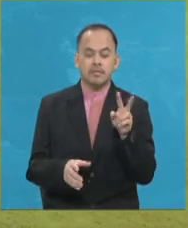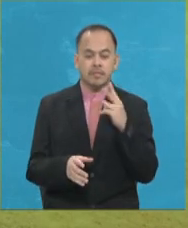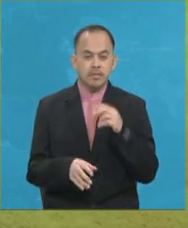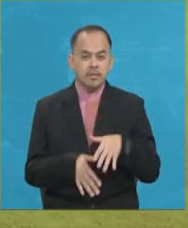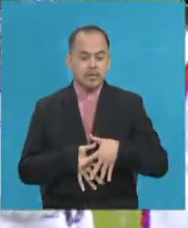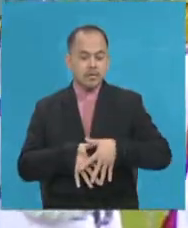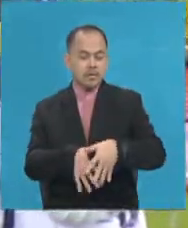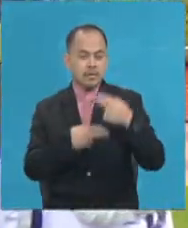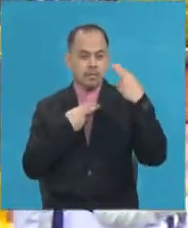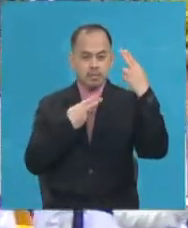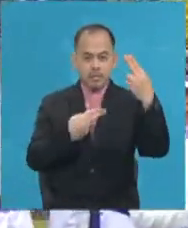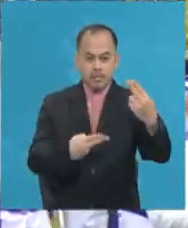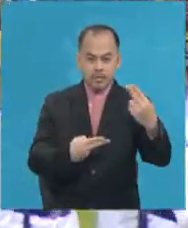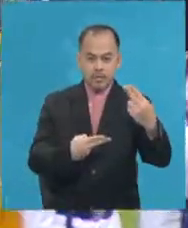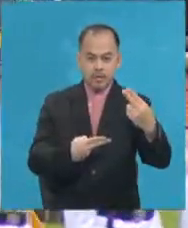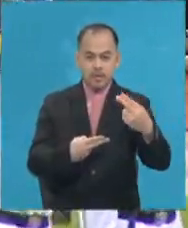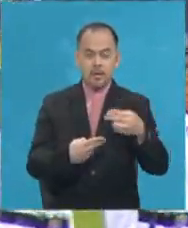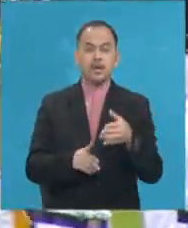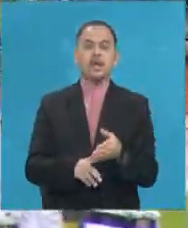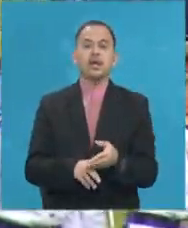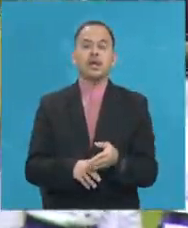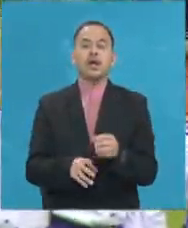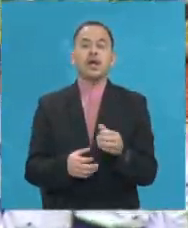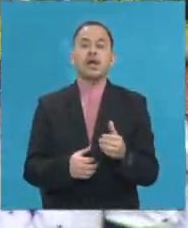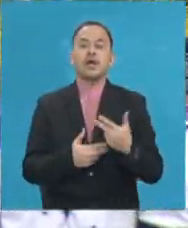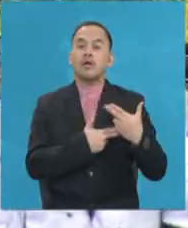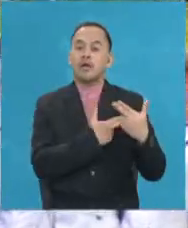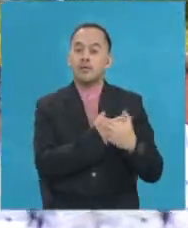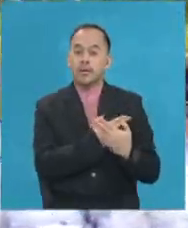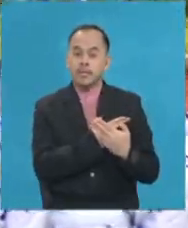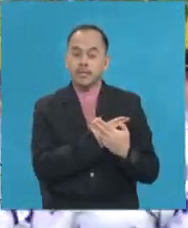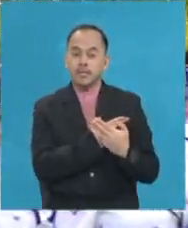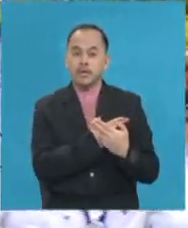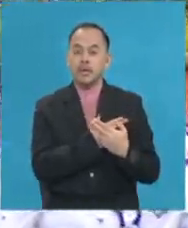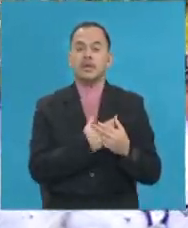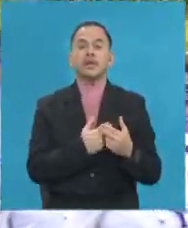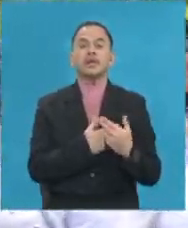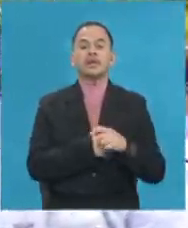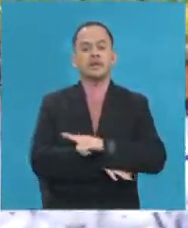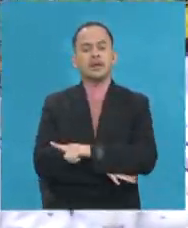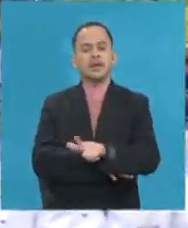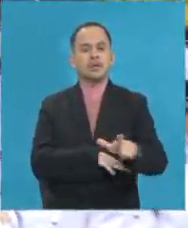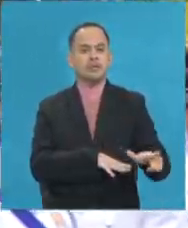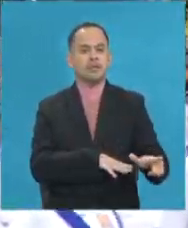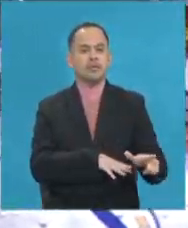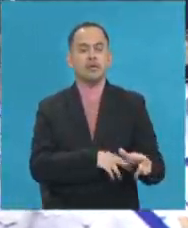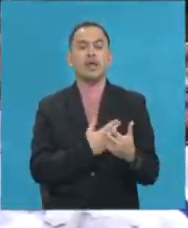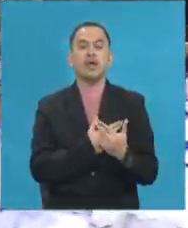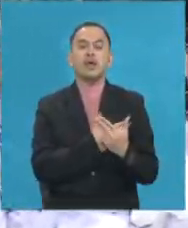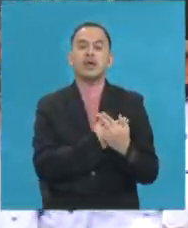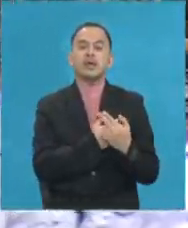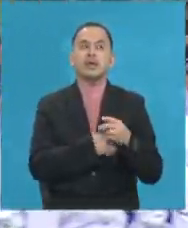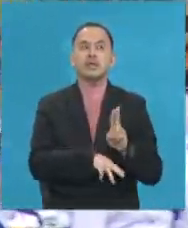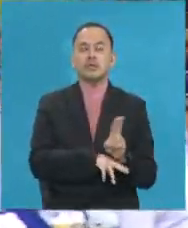kehormatan terdiri daripada anggota-anggota tentara diraja Brunei contoh laut diraja Brunei tentara udara diraja